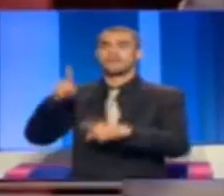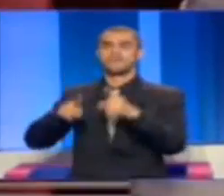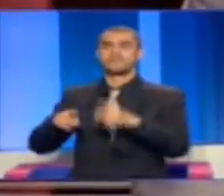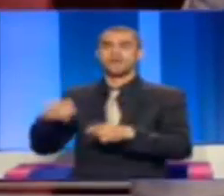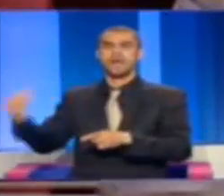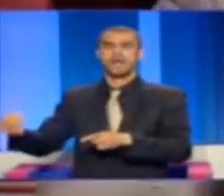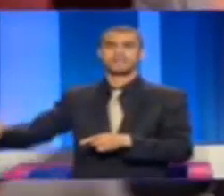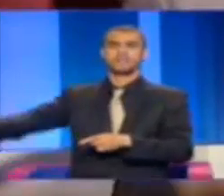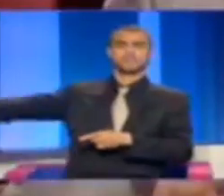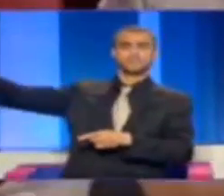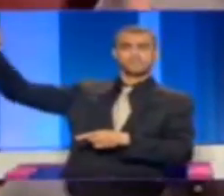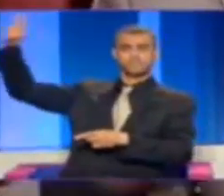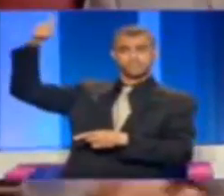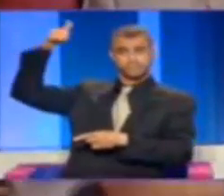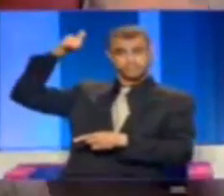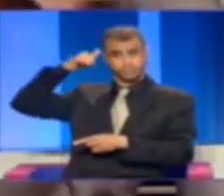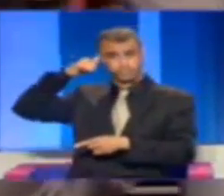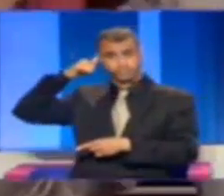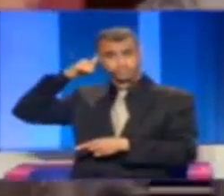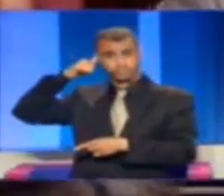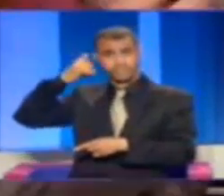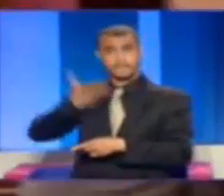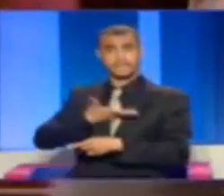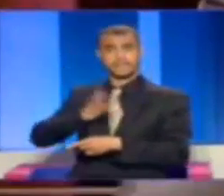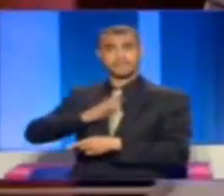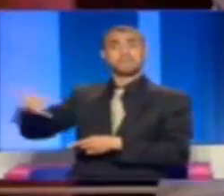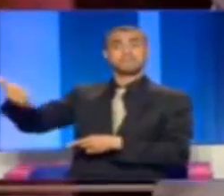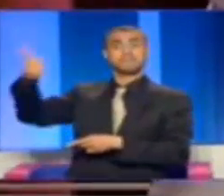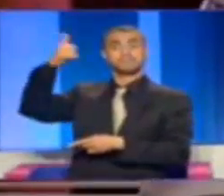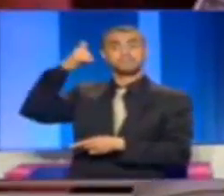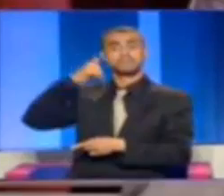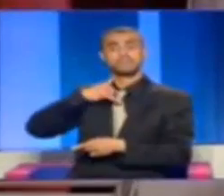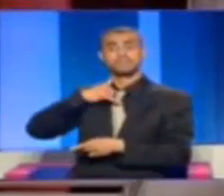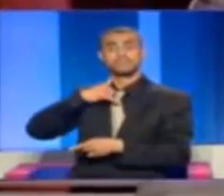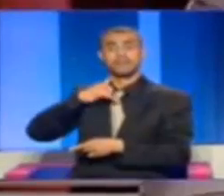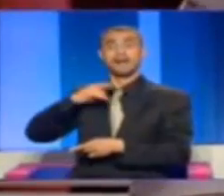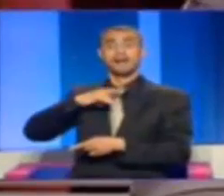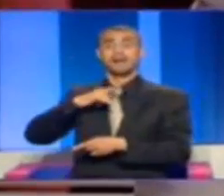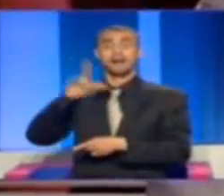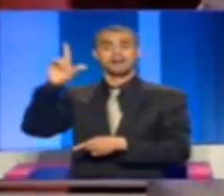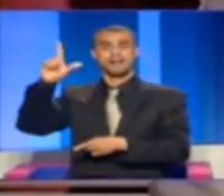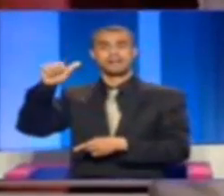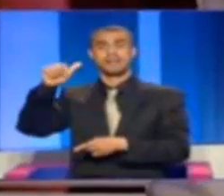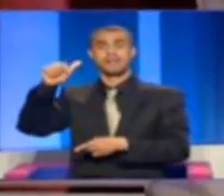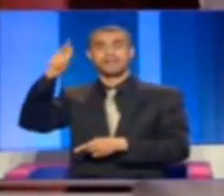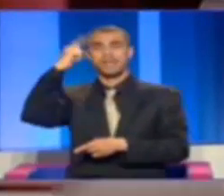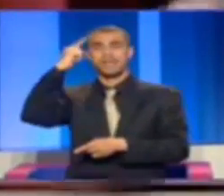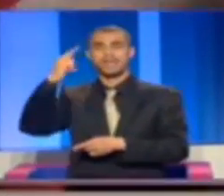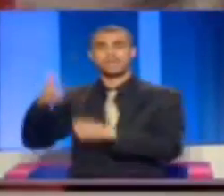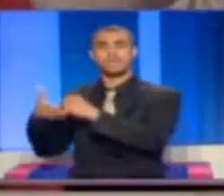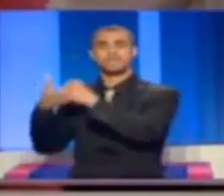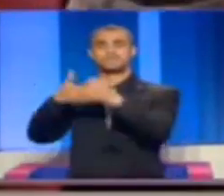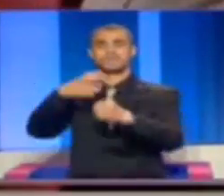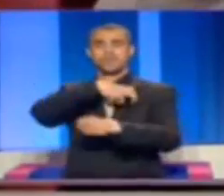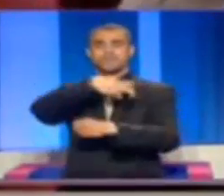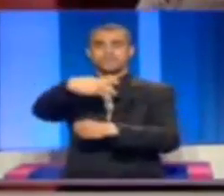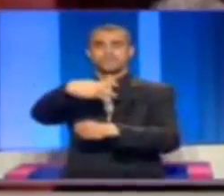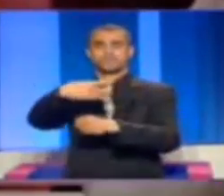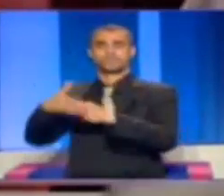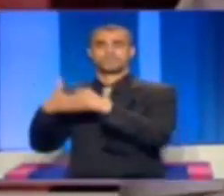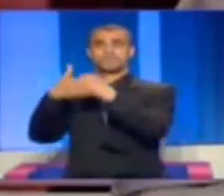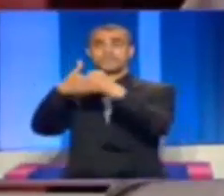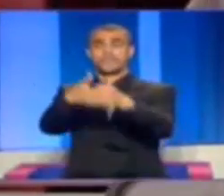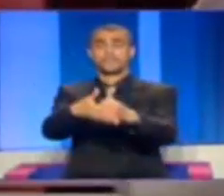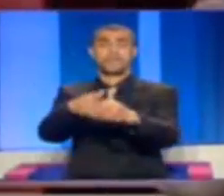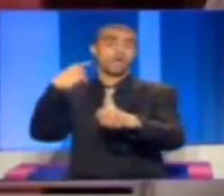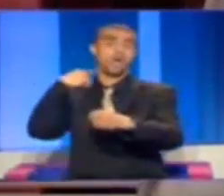من تاونات من العروبيه ديال تاونات كيقول لك راه لقينا شي محسن غادي يدير لي العمليه. لا يعقل ان الدري ندير له العمليه ونصيفطوا للعروبيه